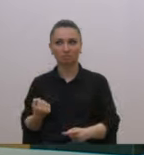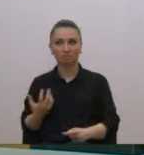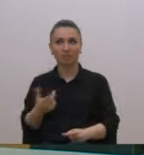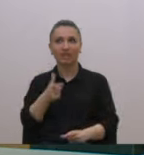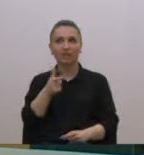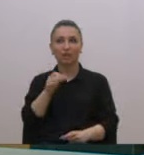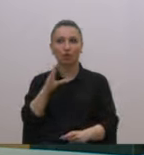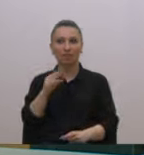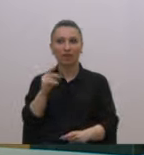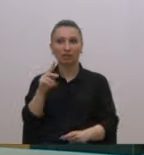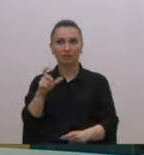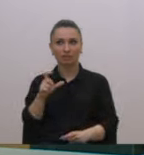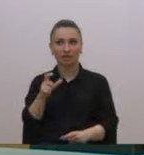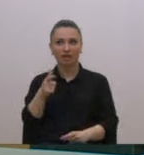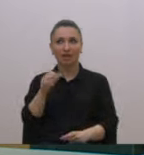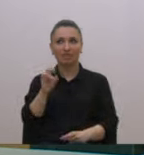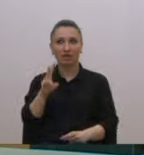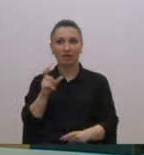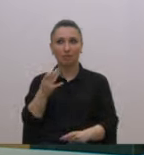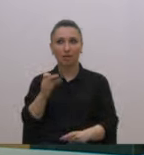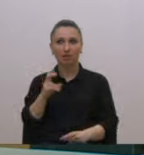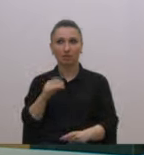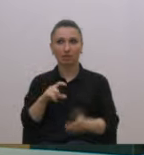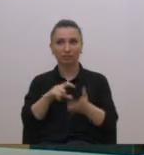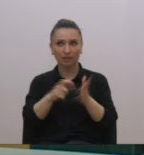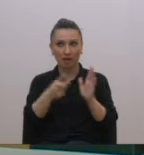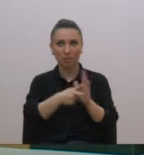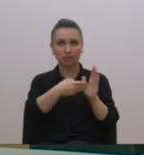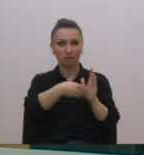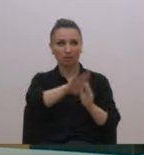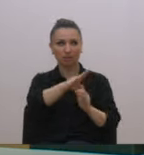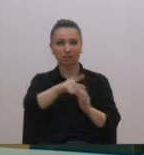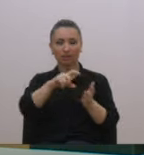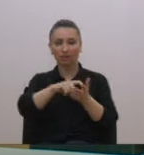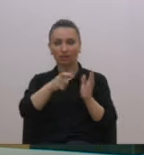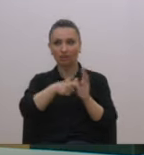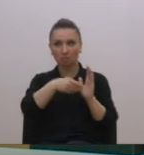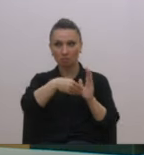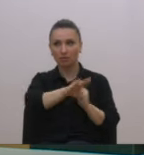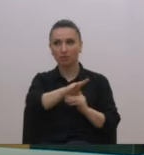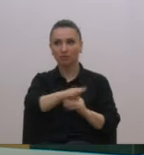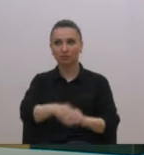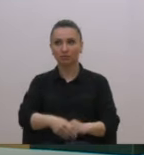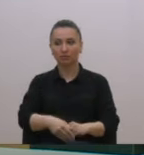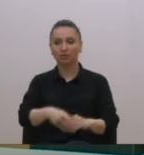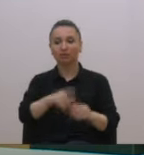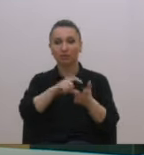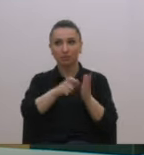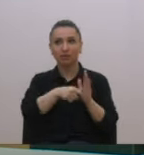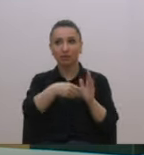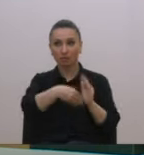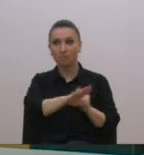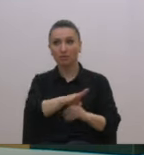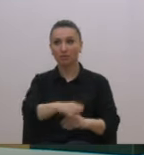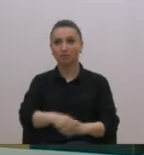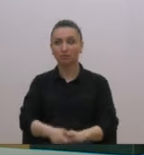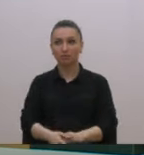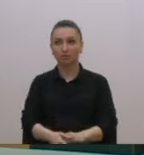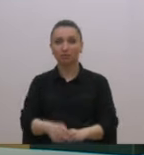გიორგი ვაშაძე, ლევან ხაბეიშვილი, დატოვეთ დარბაზი. დარბაზი დატოვეთ. დატოვე